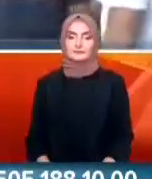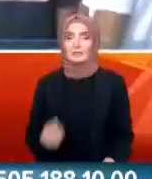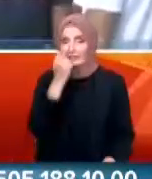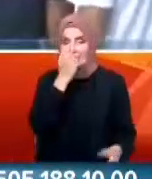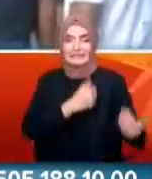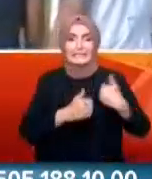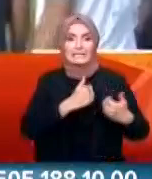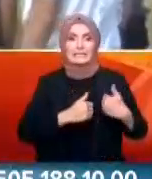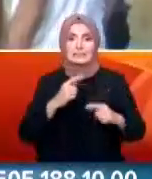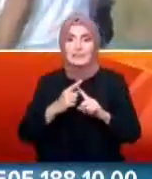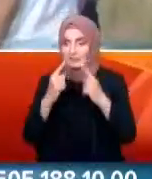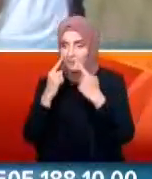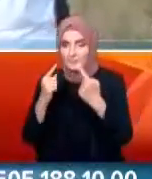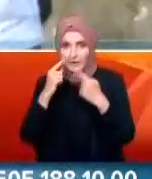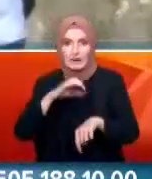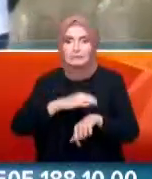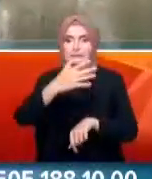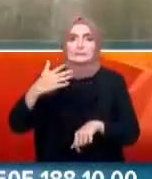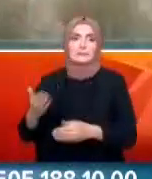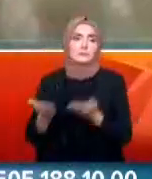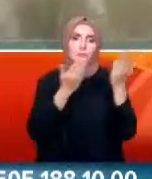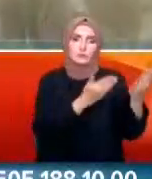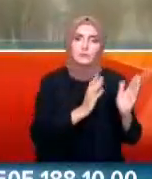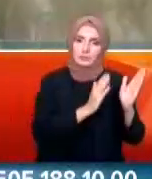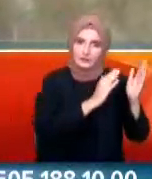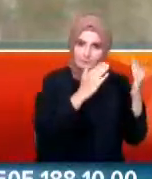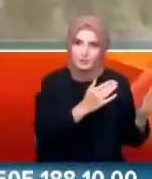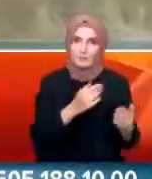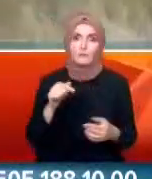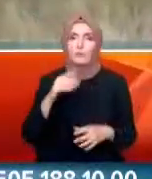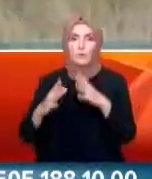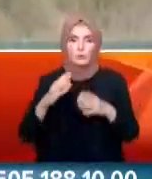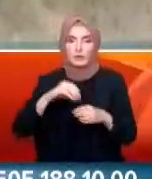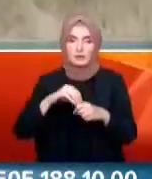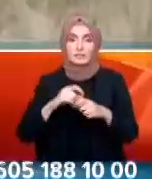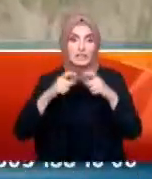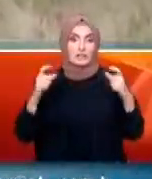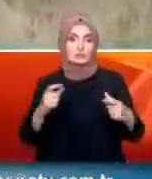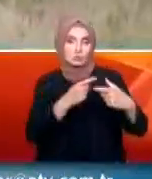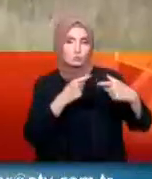Yaralıların tedavileri hastanede devam ederken olayla ilgili geniş çaplı soruşturma başlatıldı.